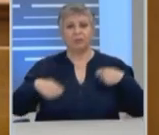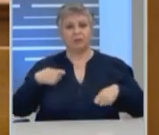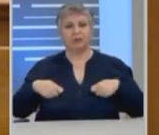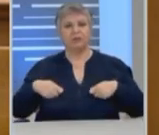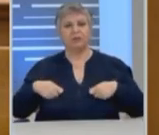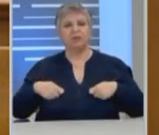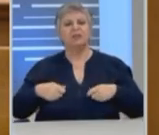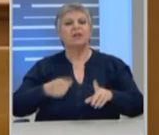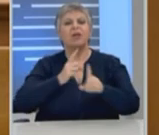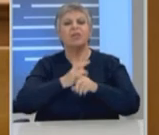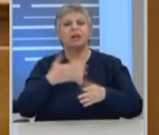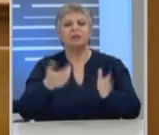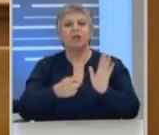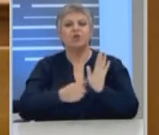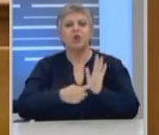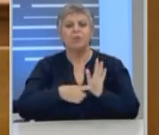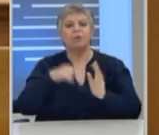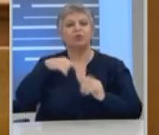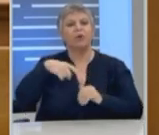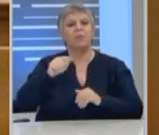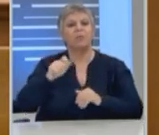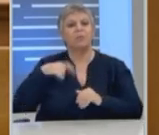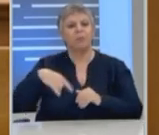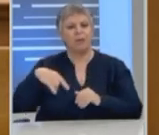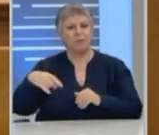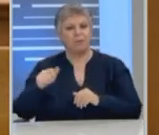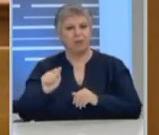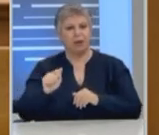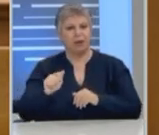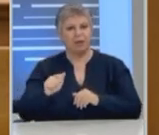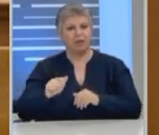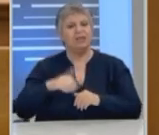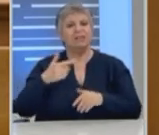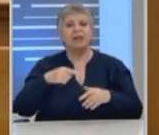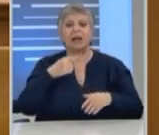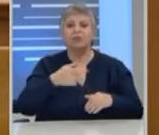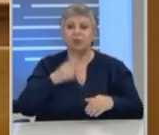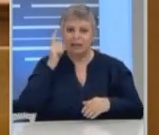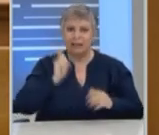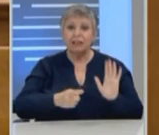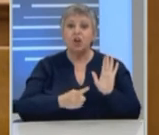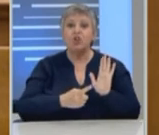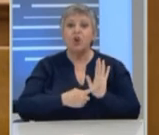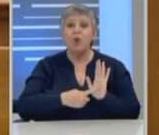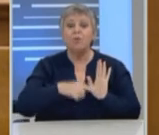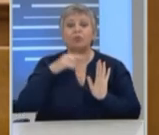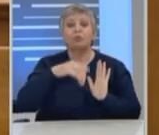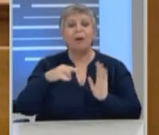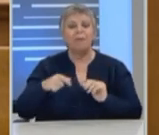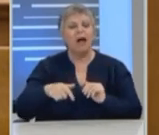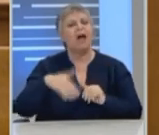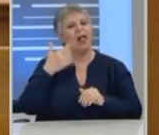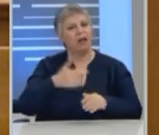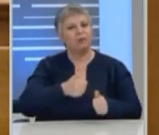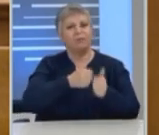έχει καταπέσει από το στένο. Αυτό που έχει καταπέσει δεν είναι ο νόμος Παπά, ισχύει ο νόμος Παπά. Αυτό που έχει καταπέσει είναι